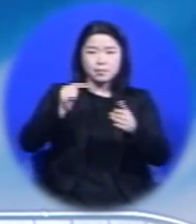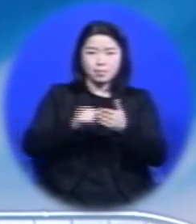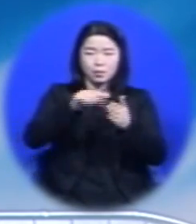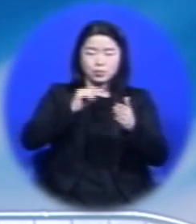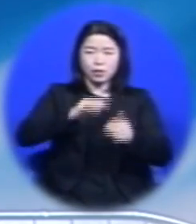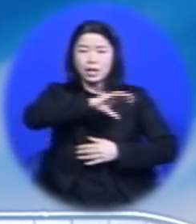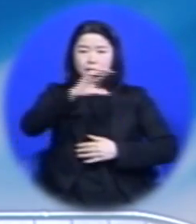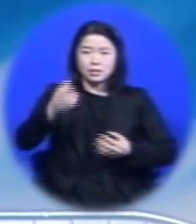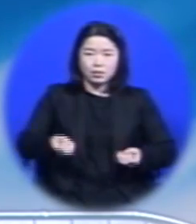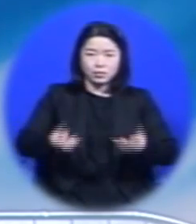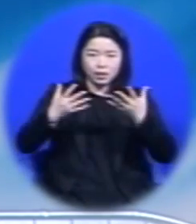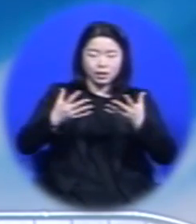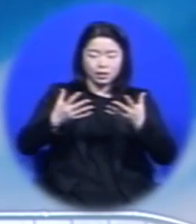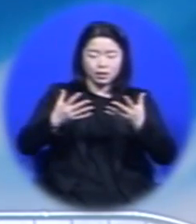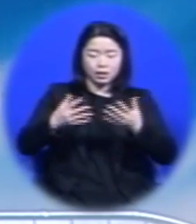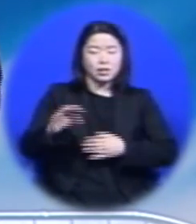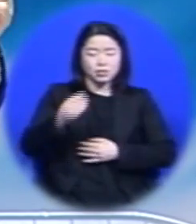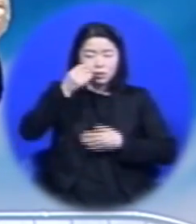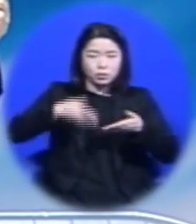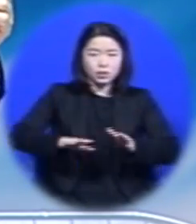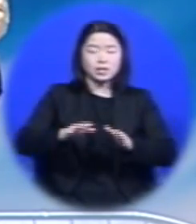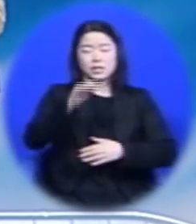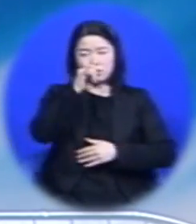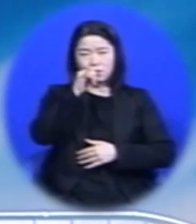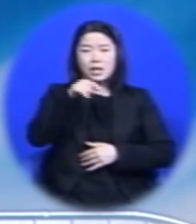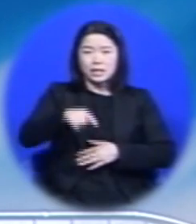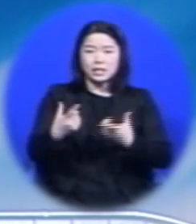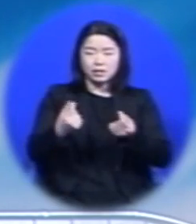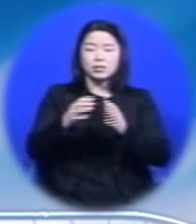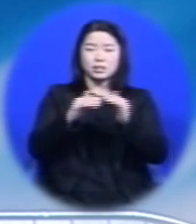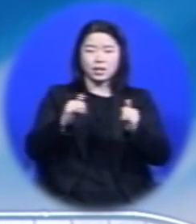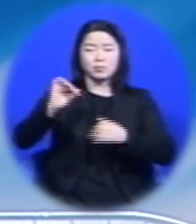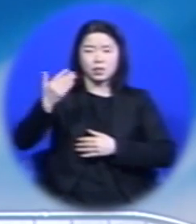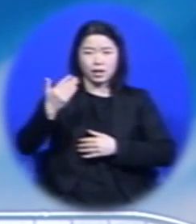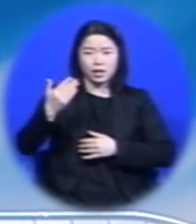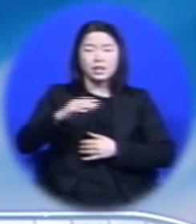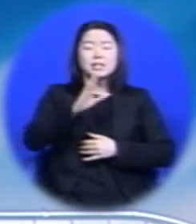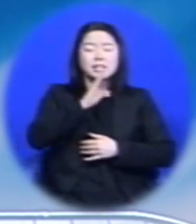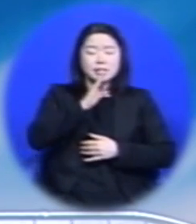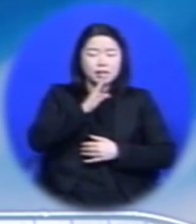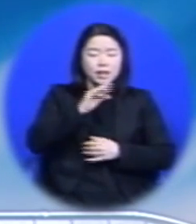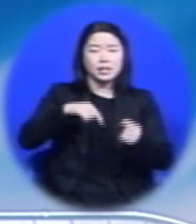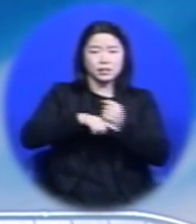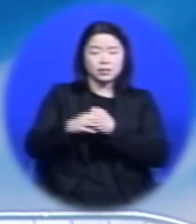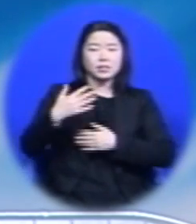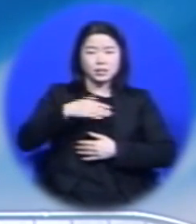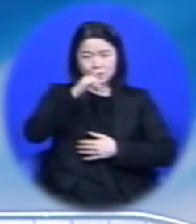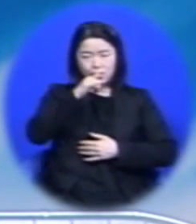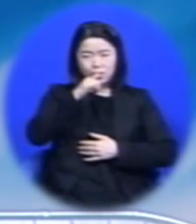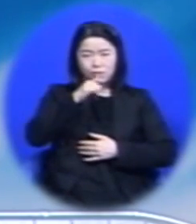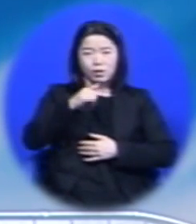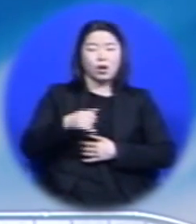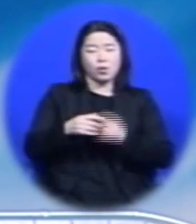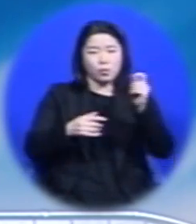성탄이 일어났어요 이런 사람이 되어야 성절 절입니다 고린도후서